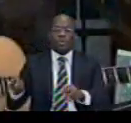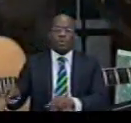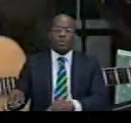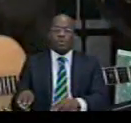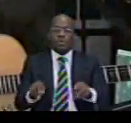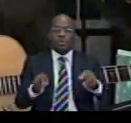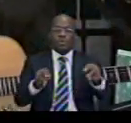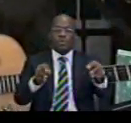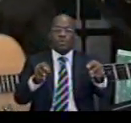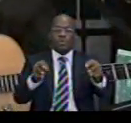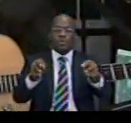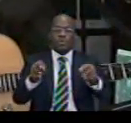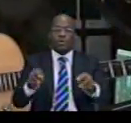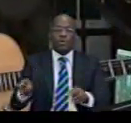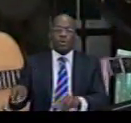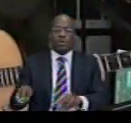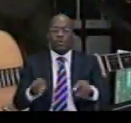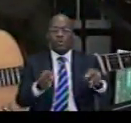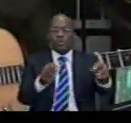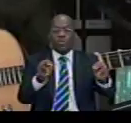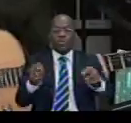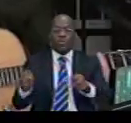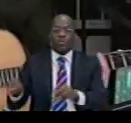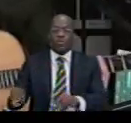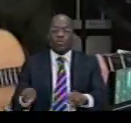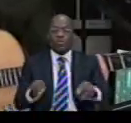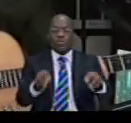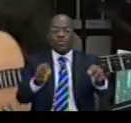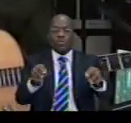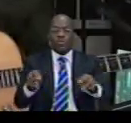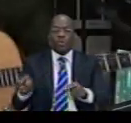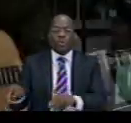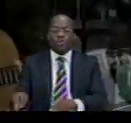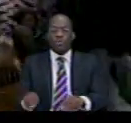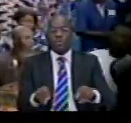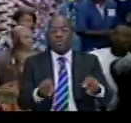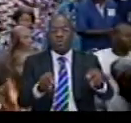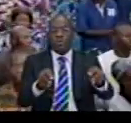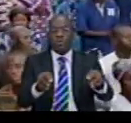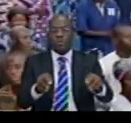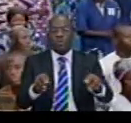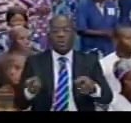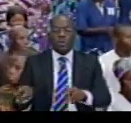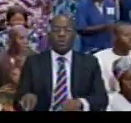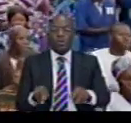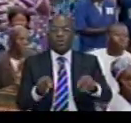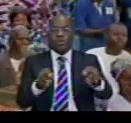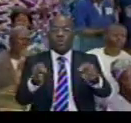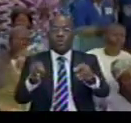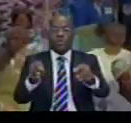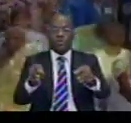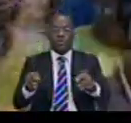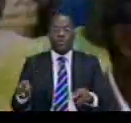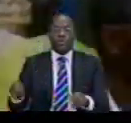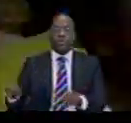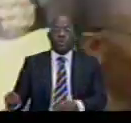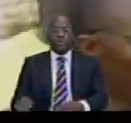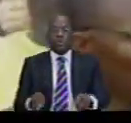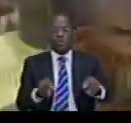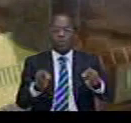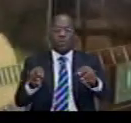oh, agis, agis, agis. Oh, agis, agis,